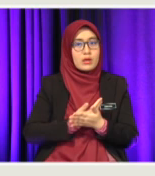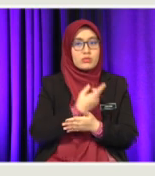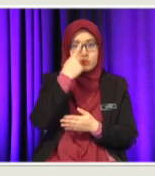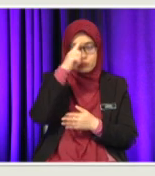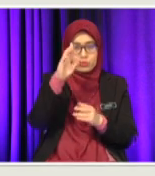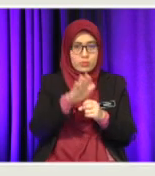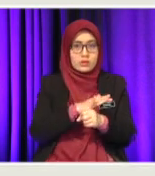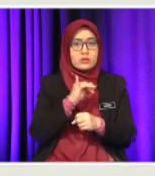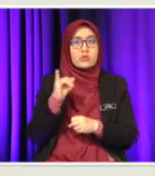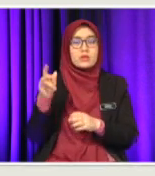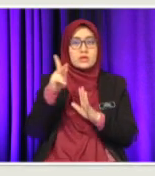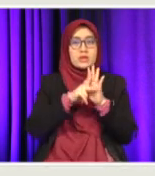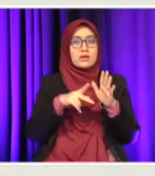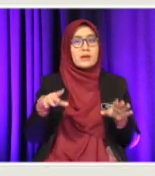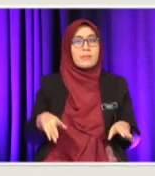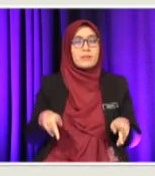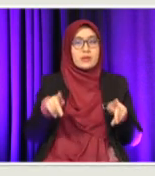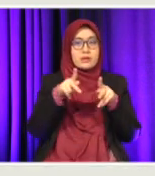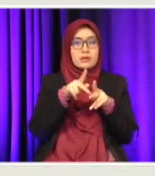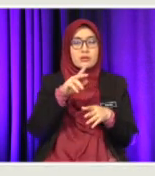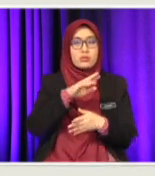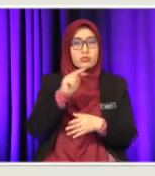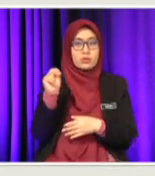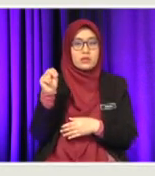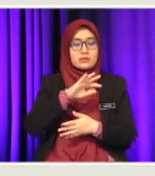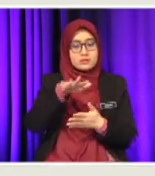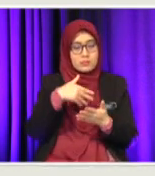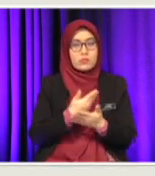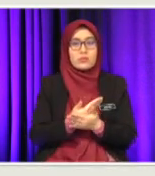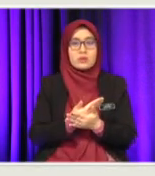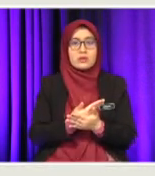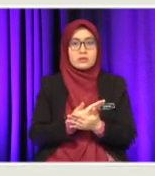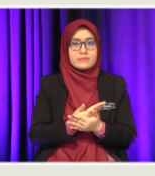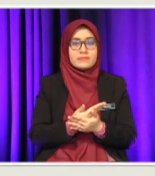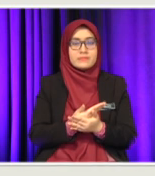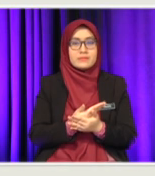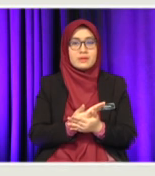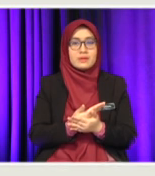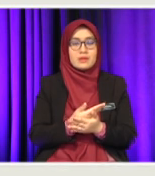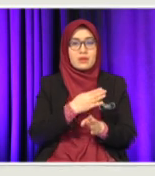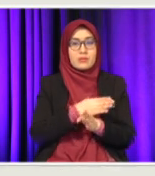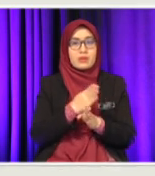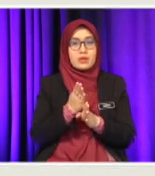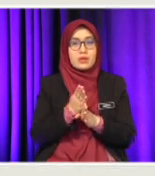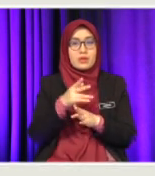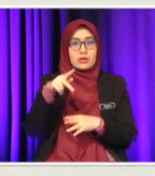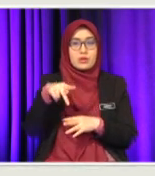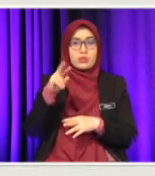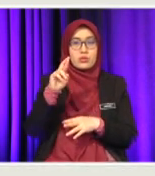pengguna Oke jadi tadi dalam bentuk promosi tadi aku nggak disebut media sosial